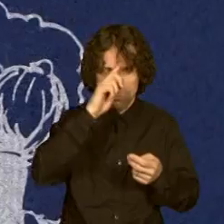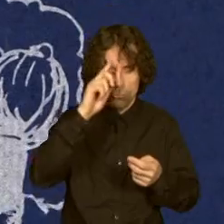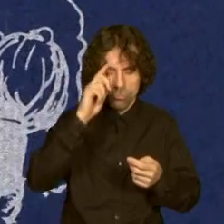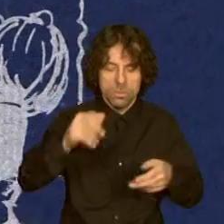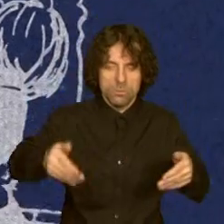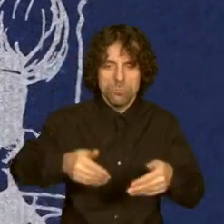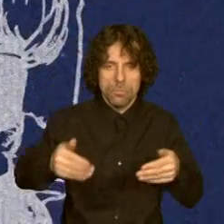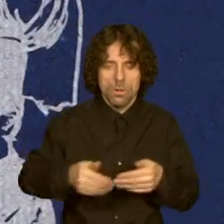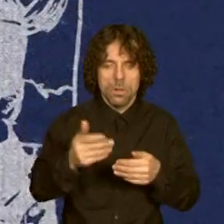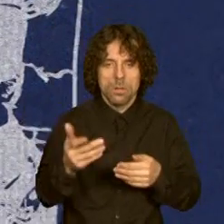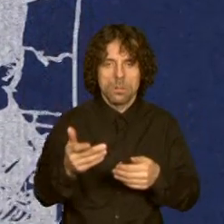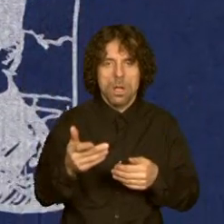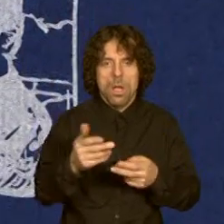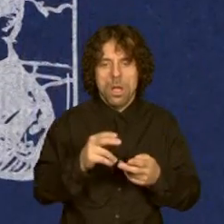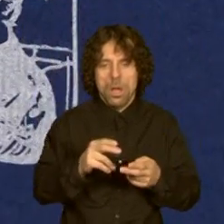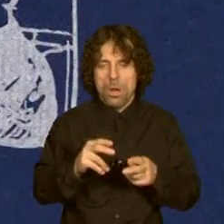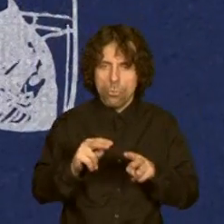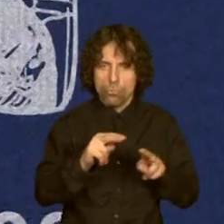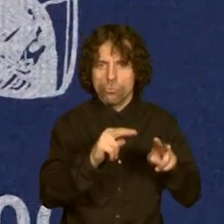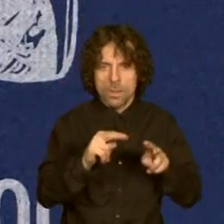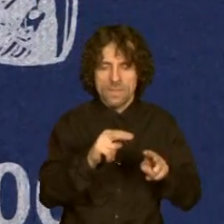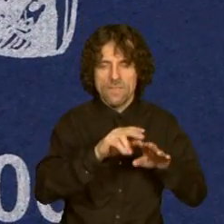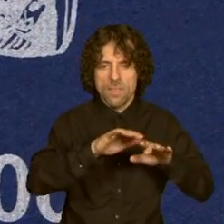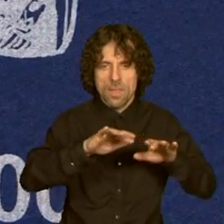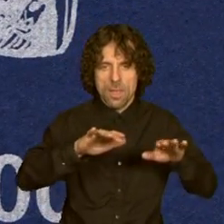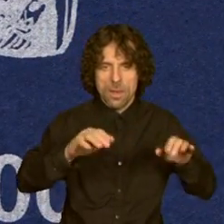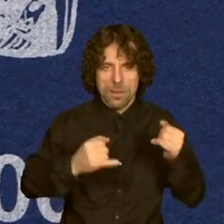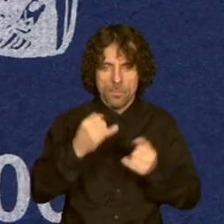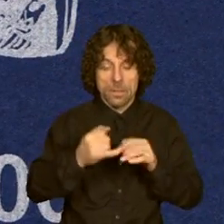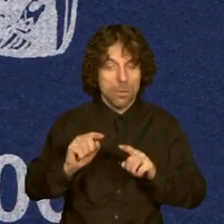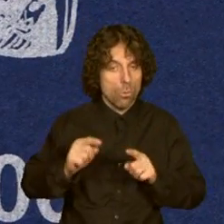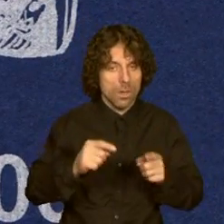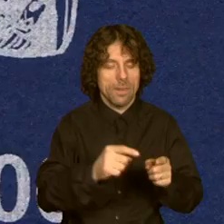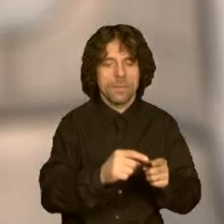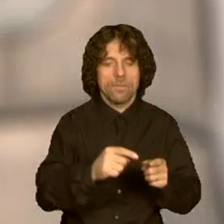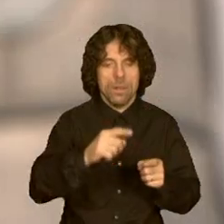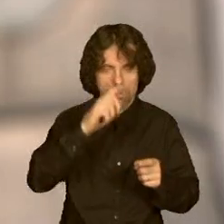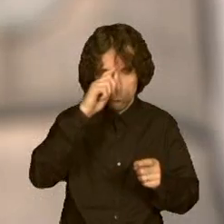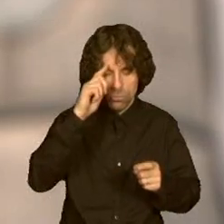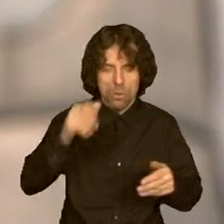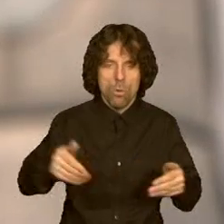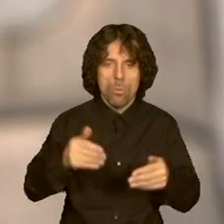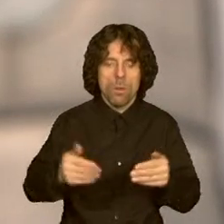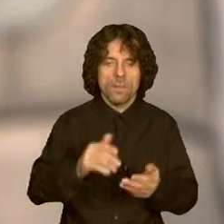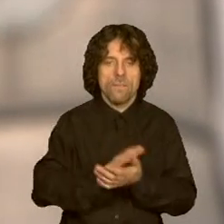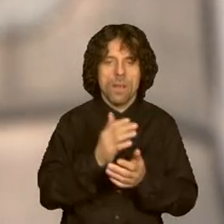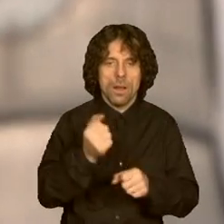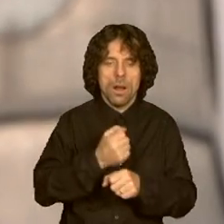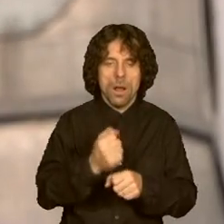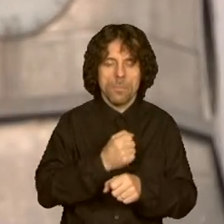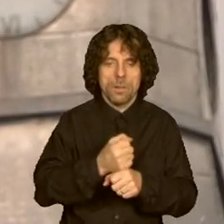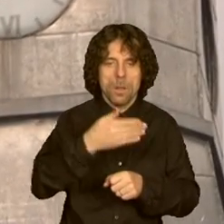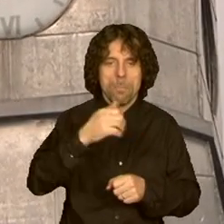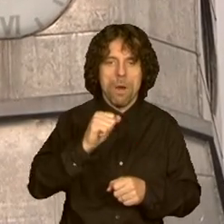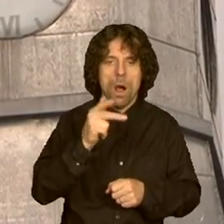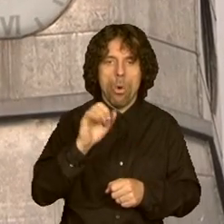z załogą swojej kopalni, uczestnicząc w wielu imprezach organizowanych przez załogę kopalni